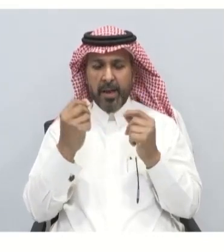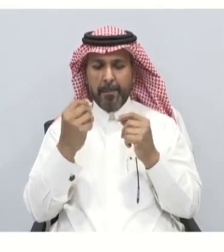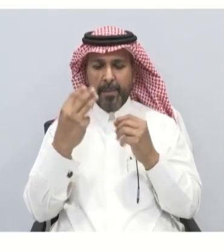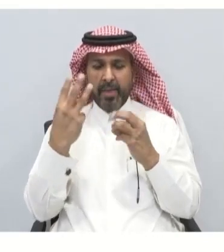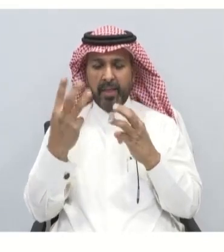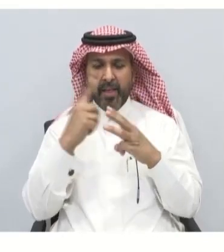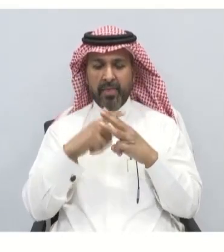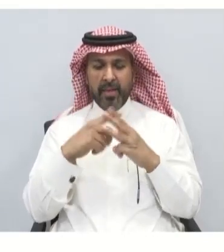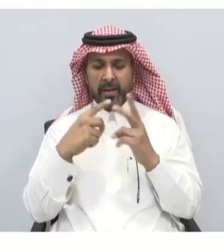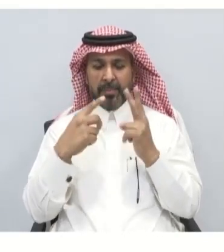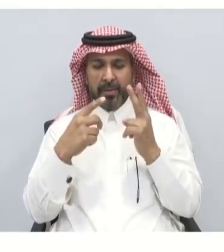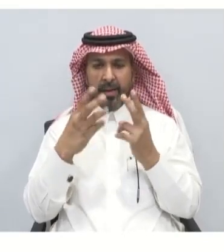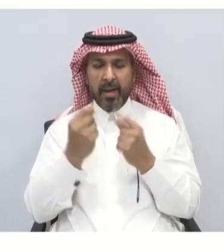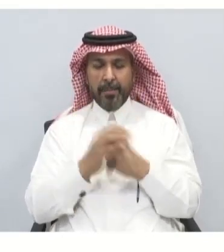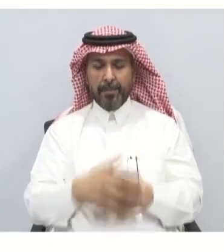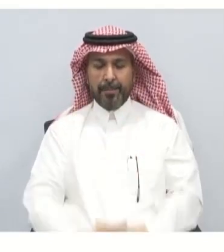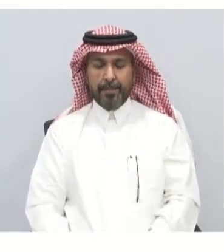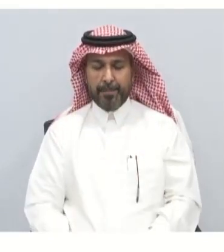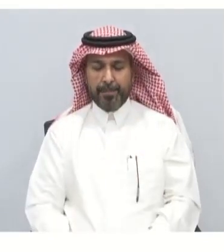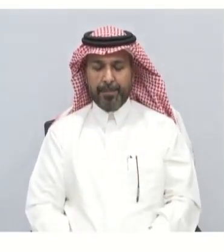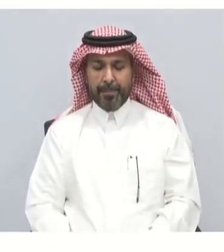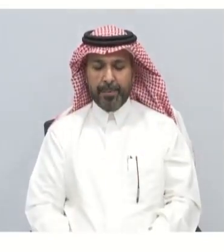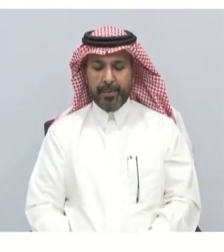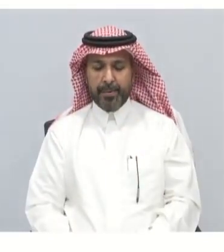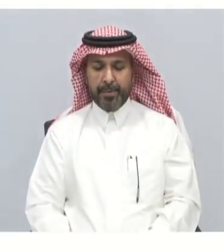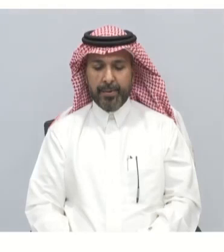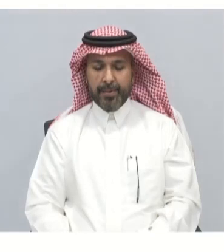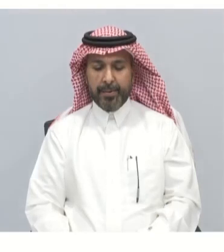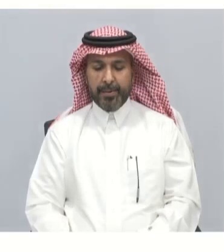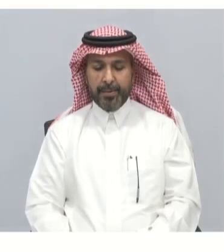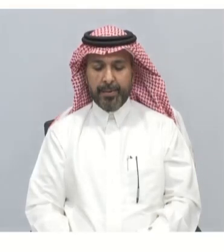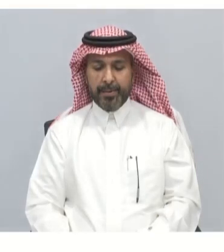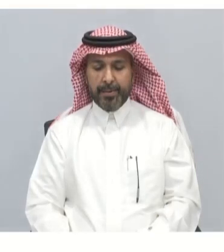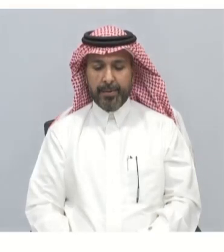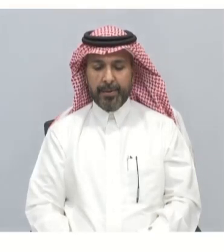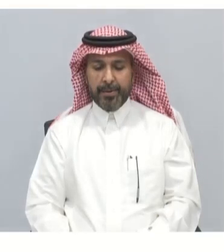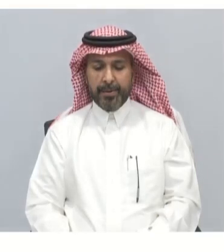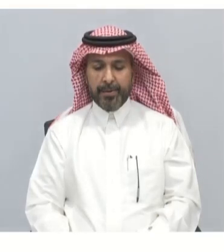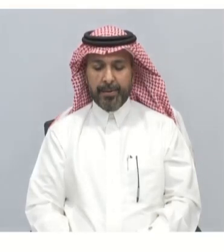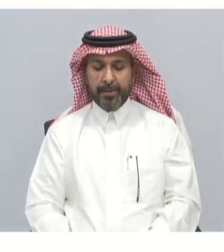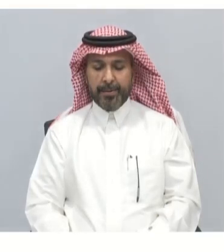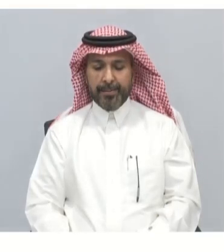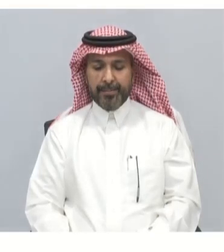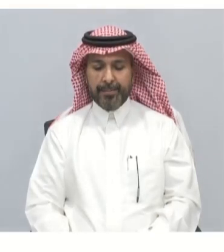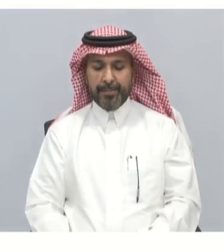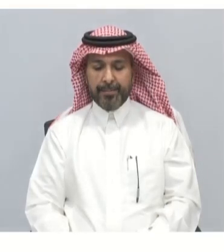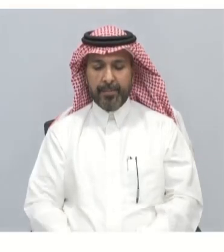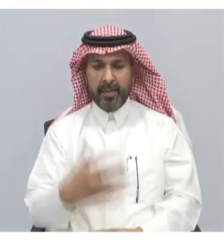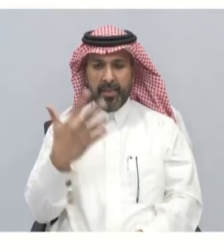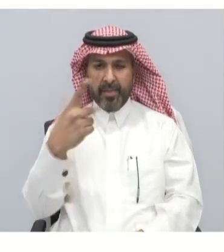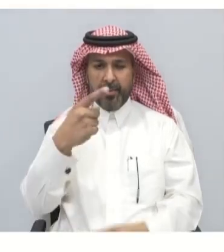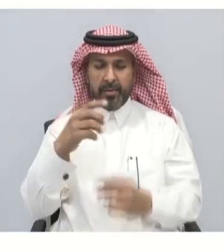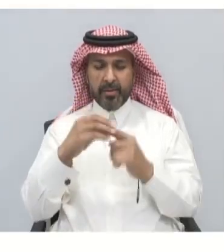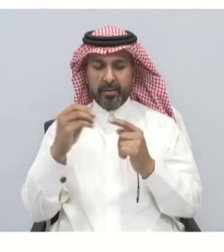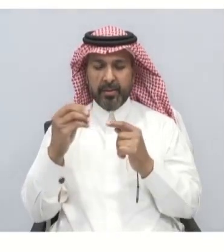راح يعطينا 18 راح اطرح منها كم 6 راح يعطينا الناتج 12 طيب 12 هذه راح